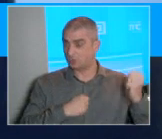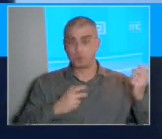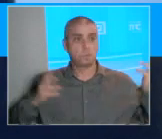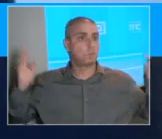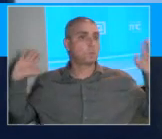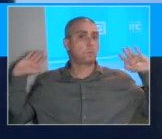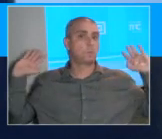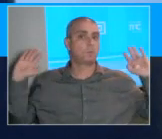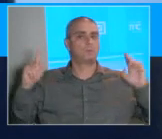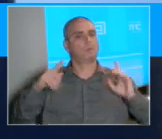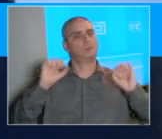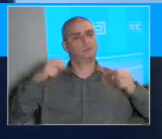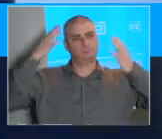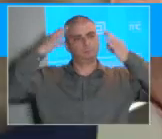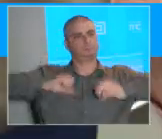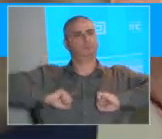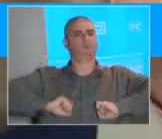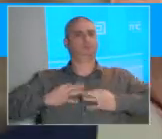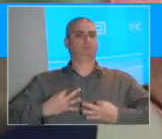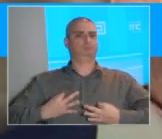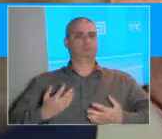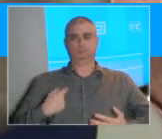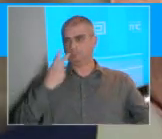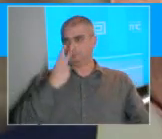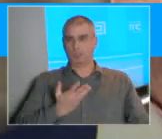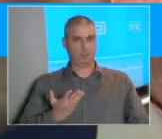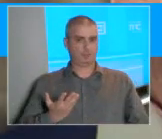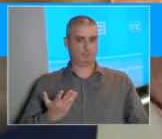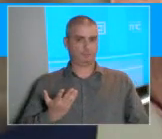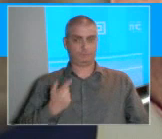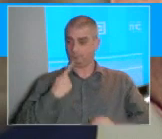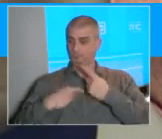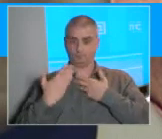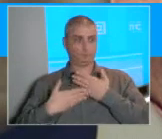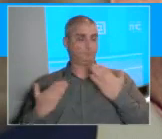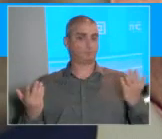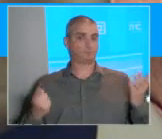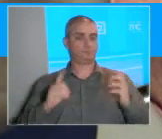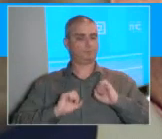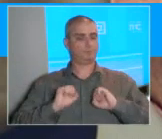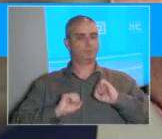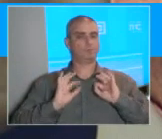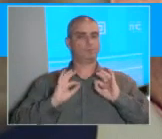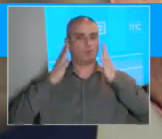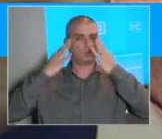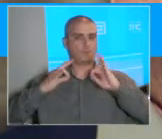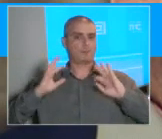יודע, הנשיא הוא מאוד מאוד ממלכתי. בוא, הנשיא הוא לא, ראיתי אותו בשנים האחרונות, הוא נוקט בעמדה מאוד מאוד ממלכתי. זה אייל ינון.